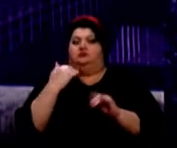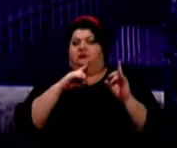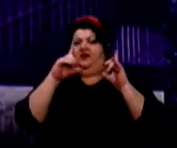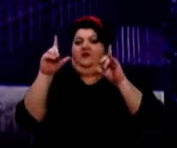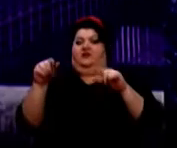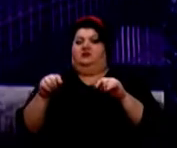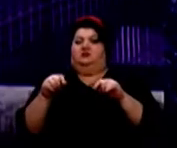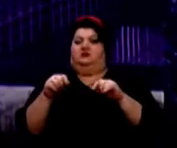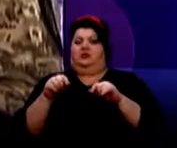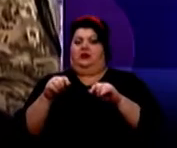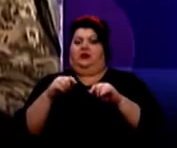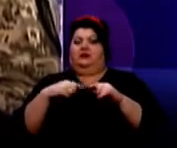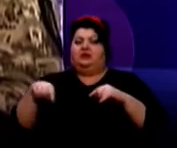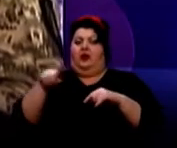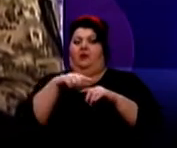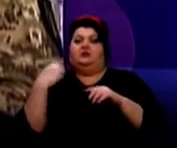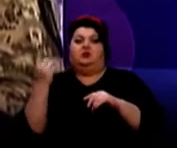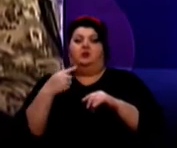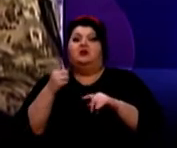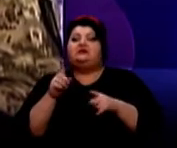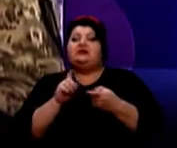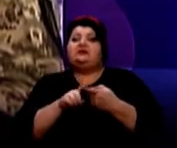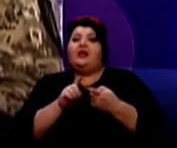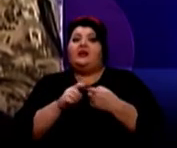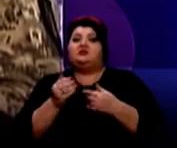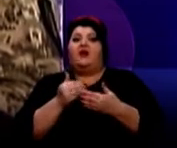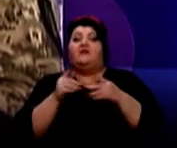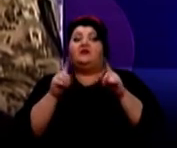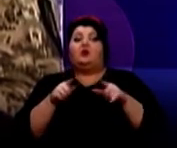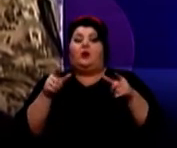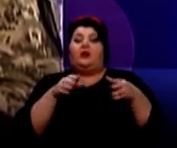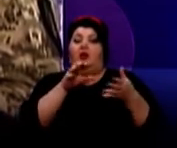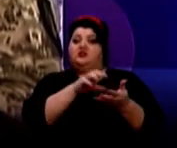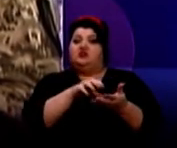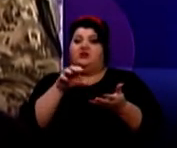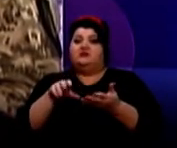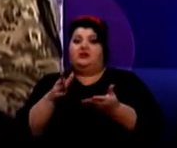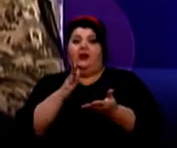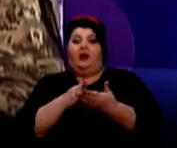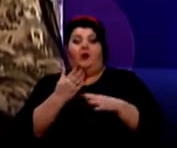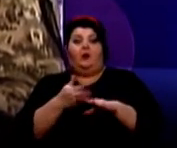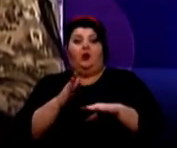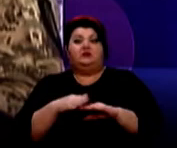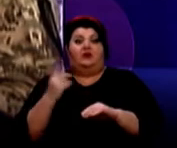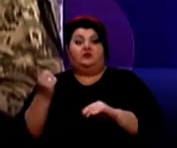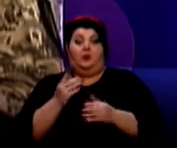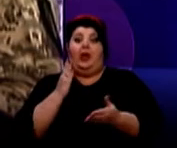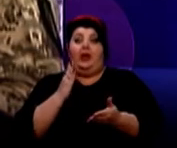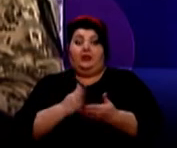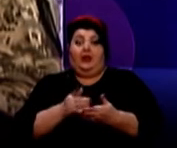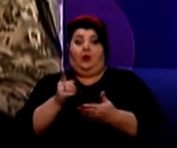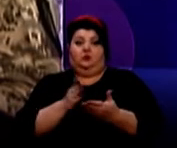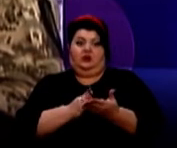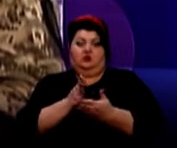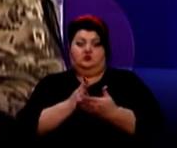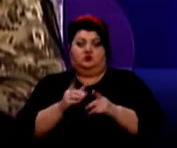краю, це можливо? Це залежить залишитися від вдома? Того, чи якщо частини, які розміщуються в Полтавській області, є у них строкова служба